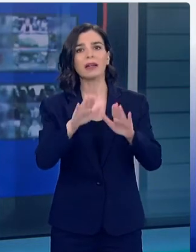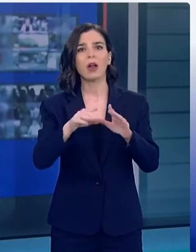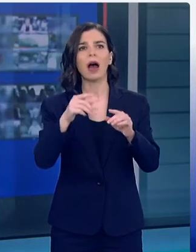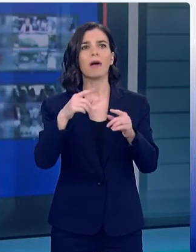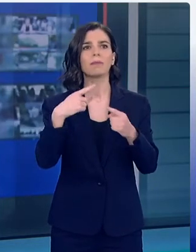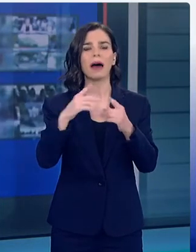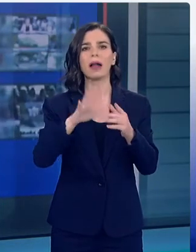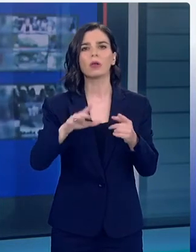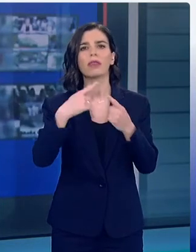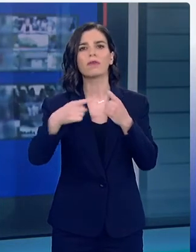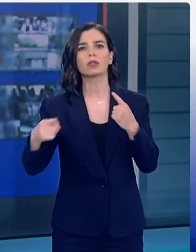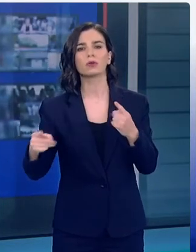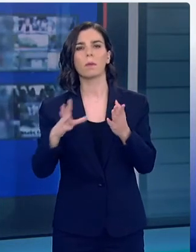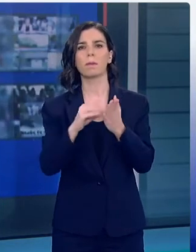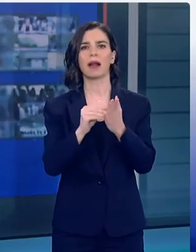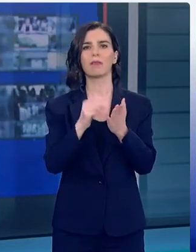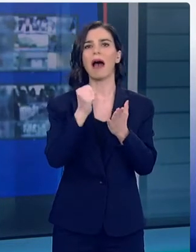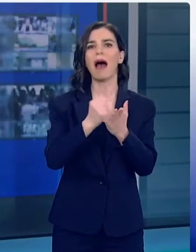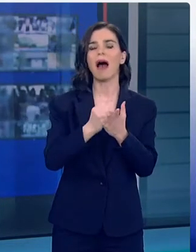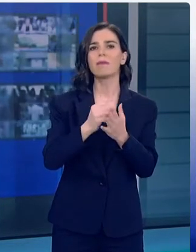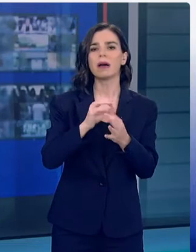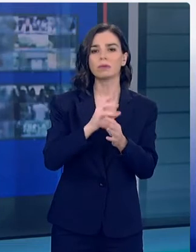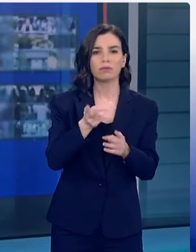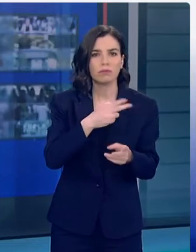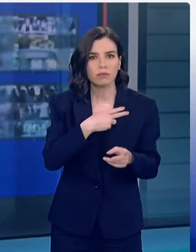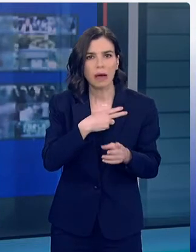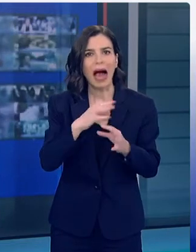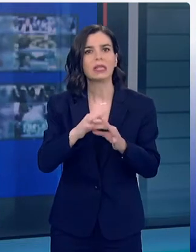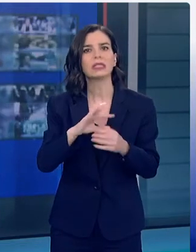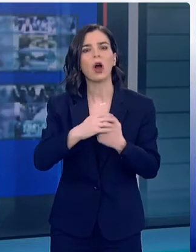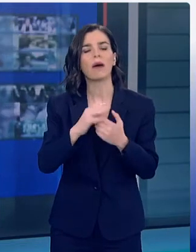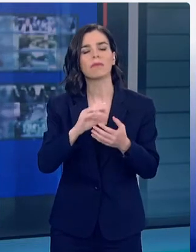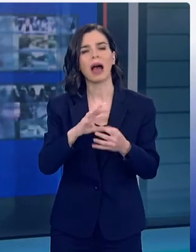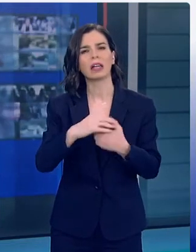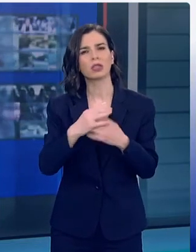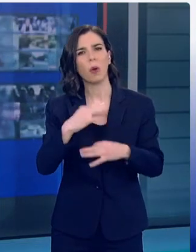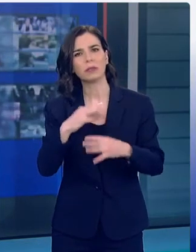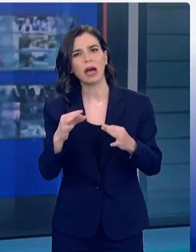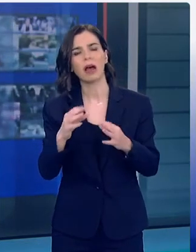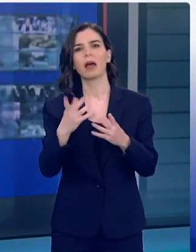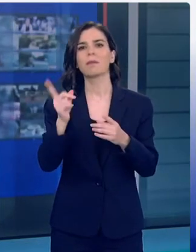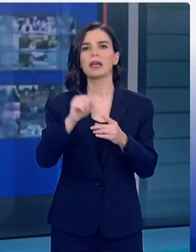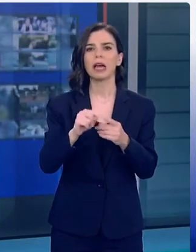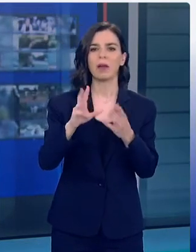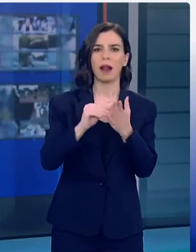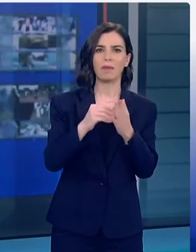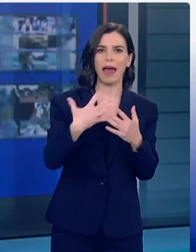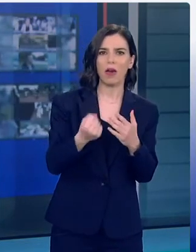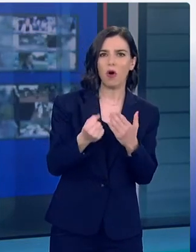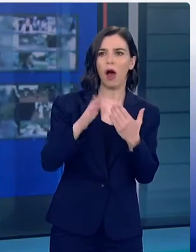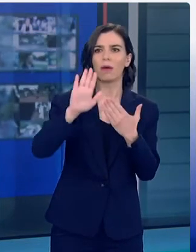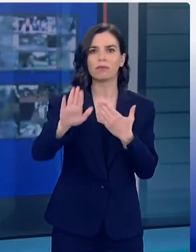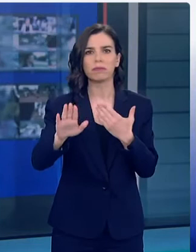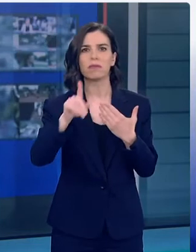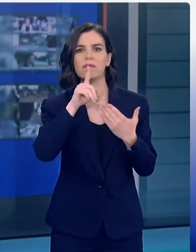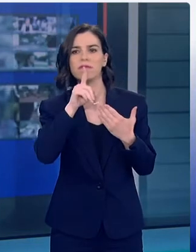διαφορετικούς παράγοντες σε κάθε χώρα, όπως την αξιοπιστία των τεστ που χρησιμοποιούνται και αν καταγράφουν διασταυρούμενη ανοσία και με άλλους κυκλοφορούντες κορονοϊούς ή αφορούν